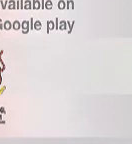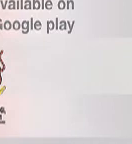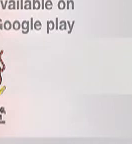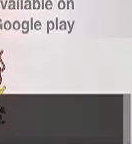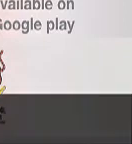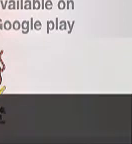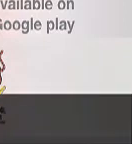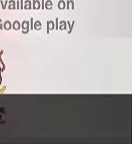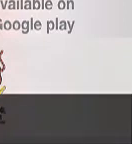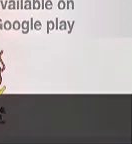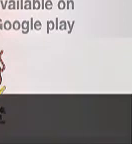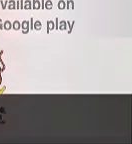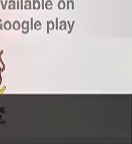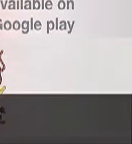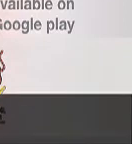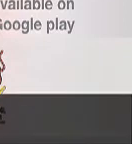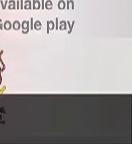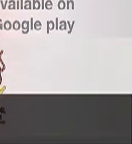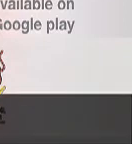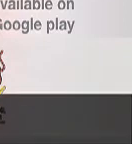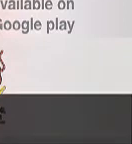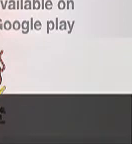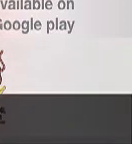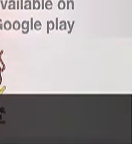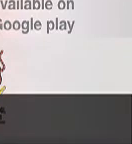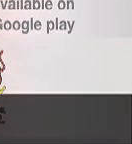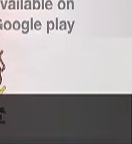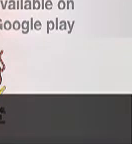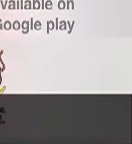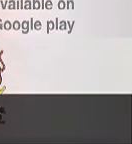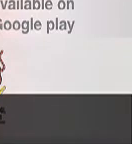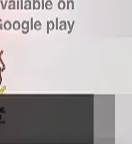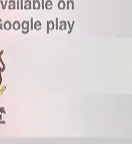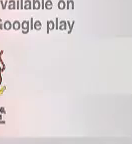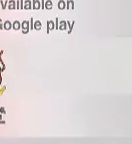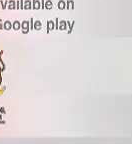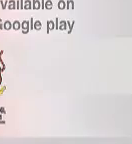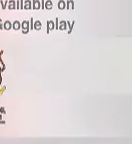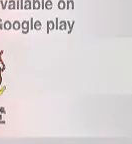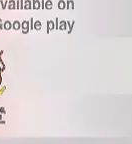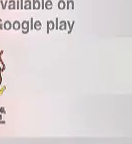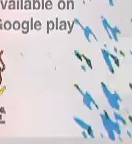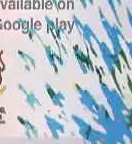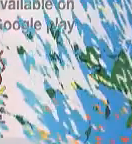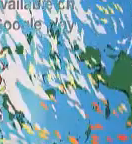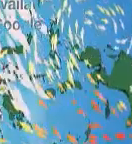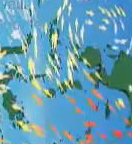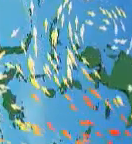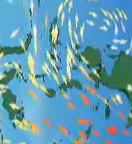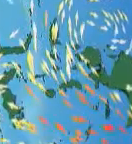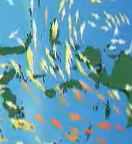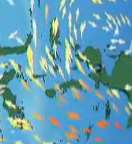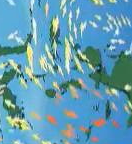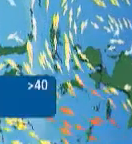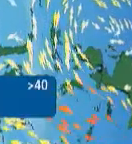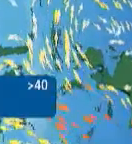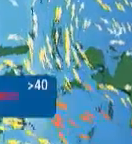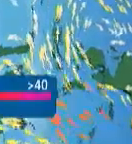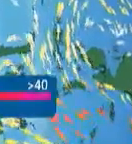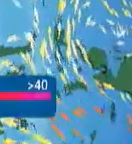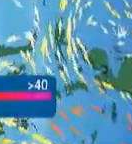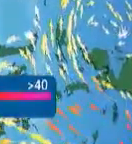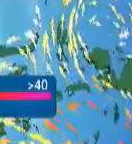Assalamualaikum dan salam sejahtera. Laporan cuaca pada malam ini dimulakan dengan melihat corak pergerakan tiupan angin di rantau